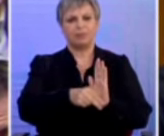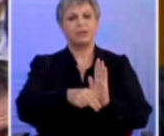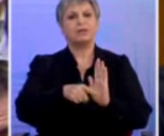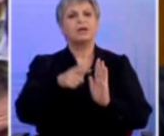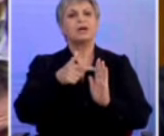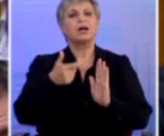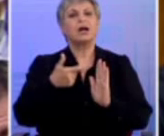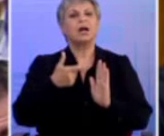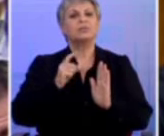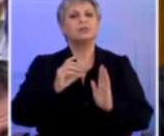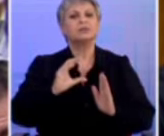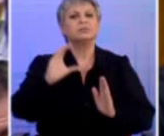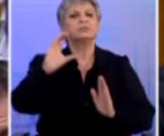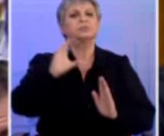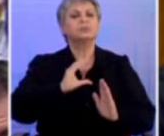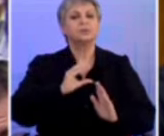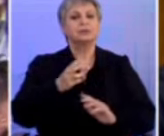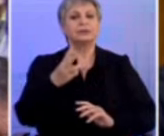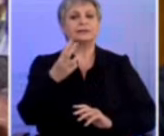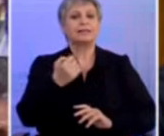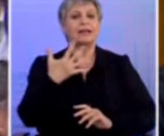εξασφαλίζει και ένα πακέτο 35 δισεκατομμυρίων ευρώ